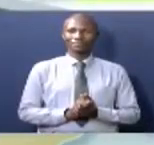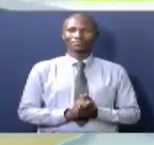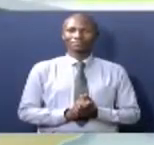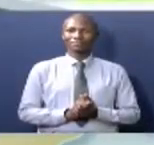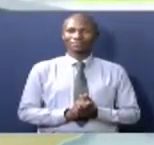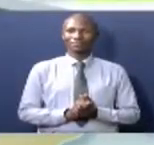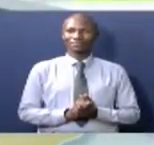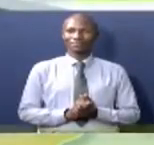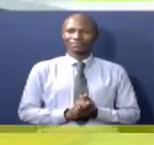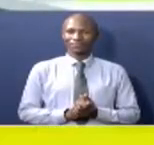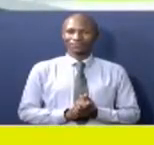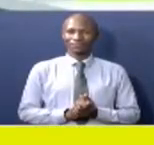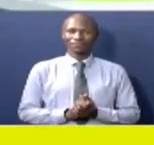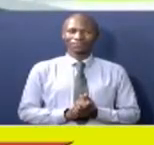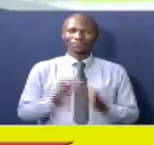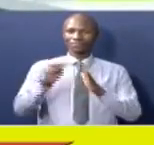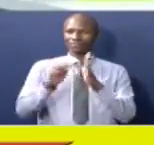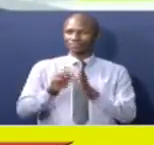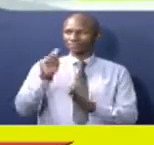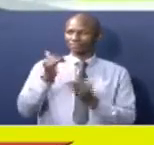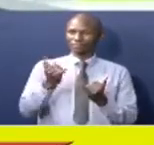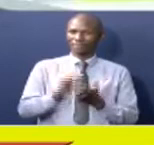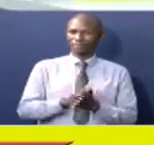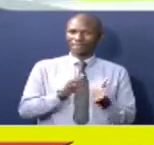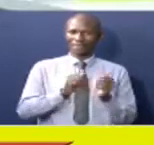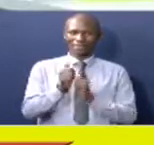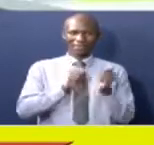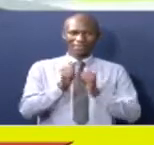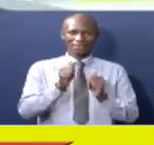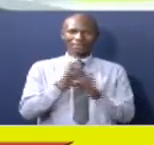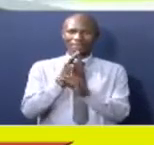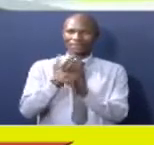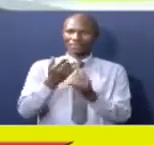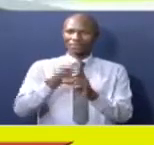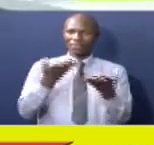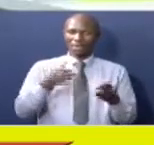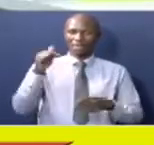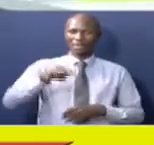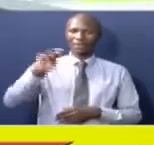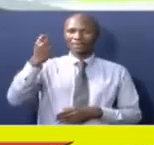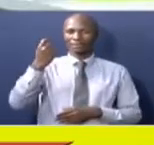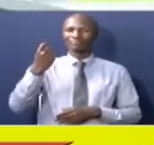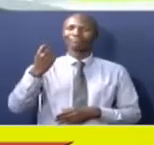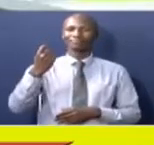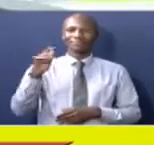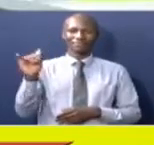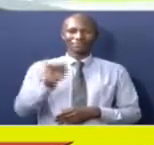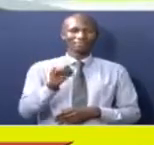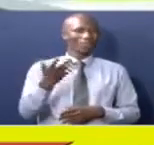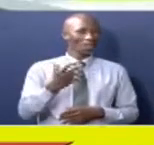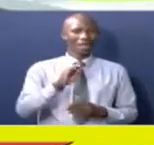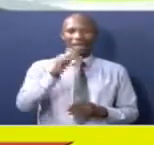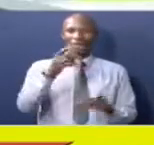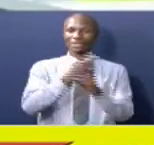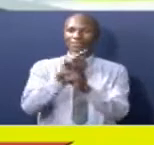nine was yes and in the new Mumo, Mumo, Kiwanzani, Valanco Banisim of Vomeki, Vavakonyama, Kumavaki, Tundia, Kenya, Namunamunun, the new account